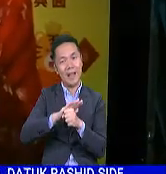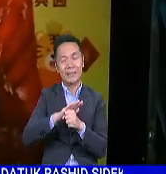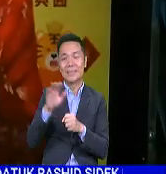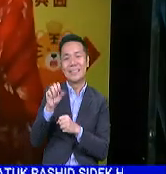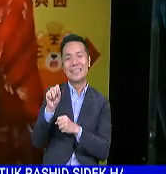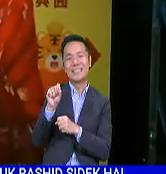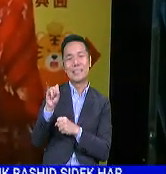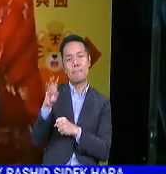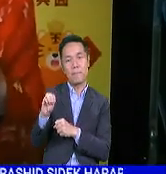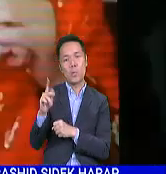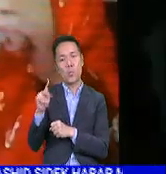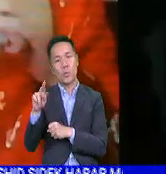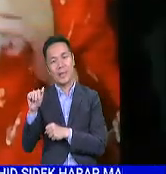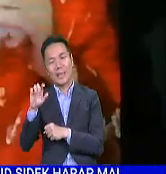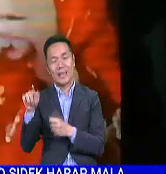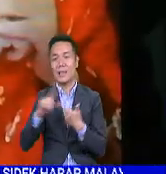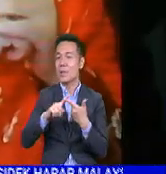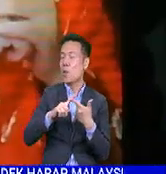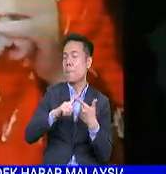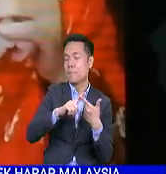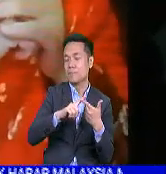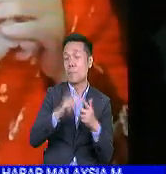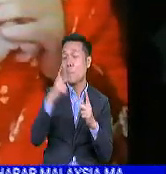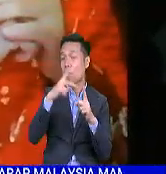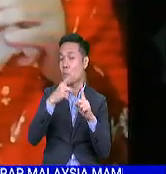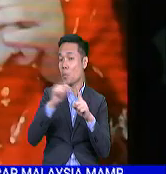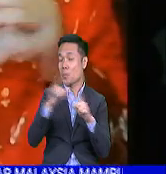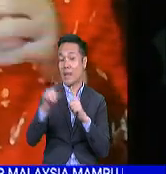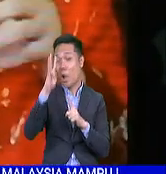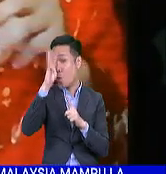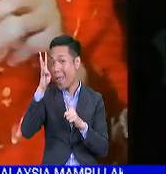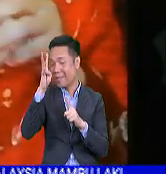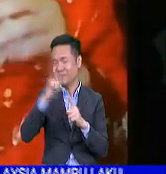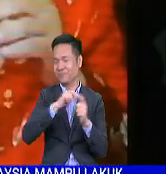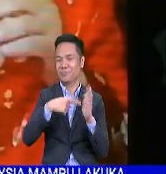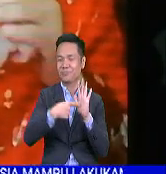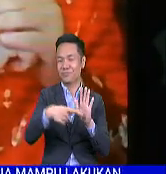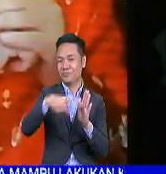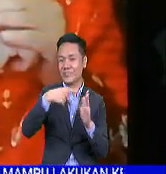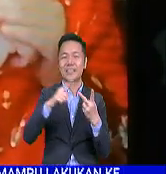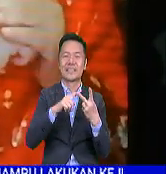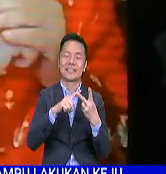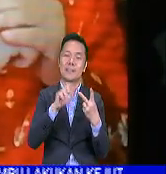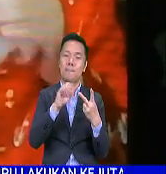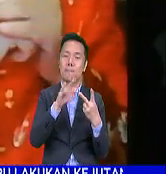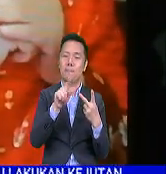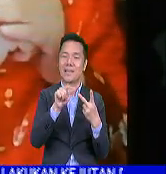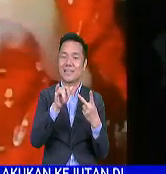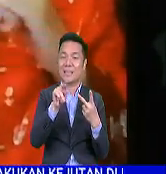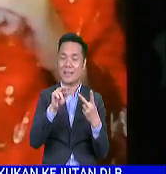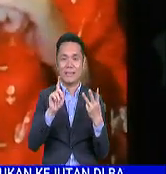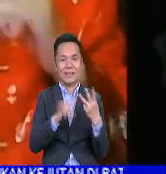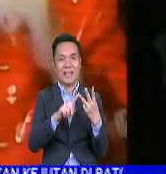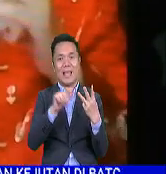Dr. Sim Kui Hian, Menteri Muda Pelancongan Industri Kreatif dan Seni Persembahan Datuk Sebastian Ting dan Adun